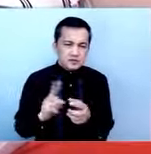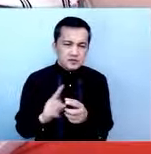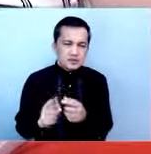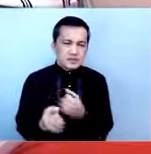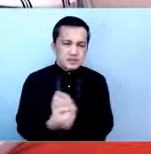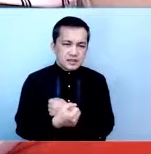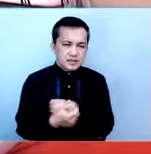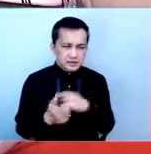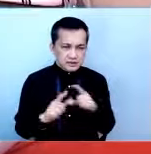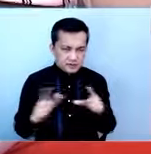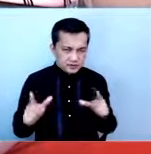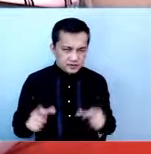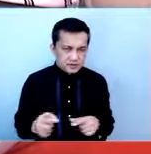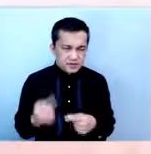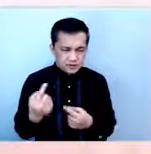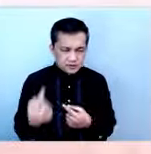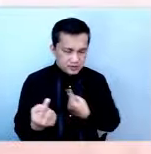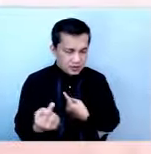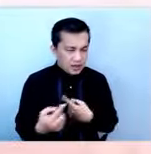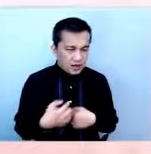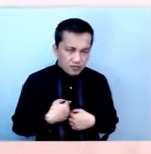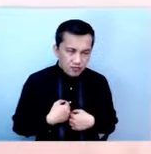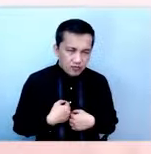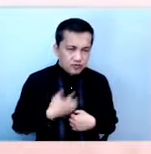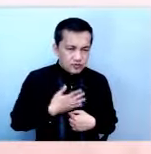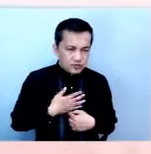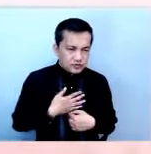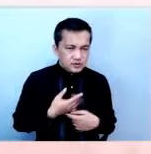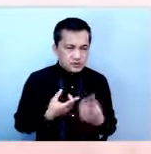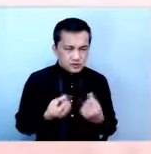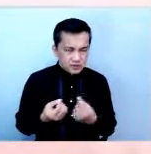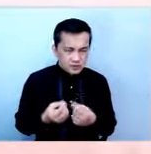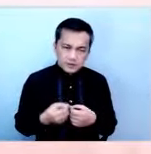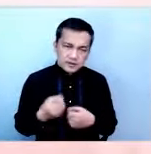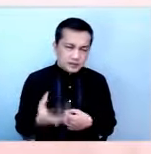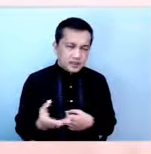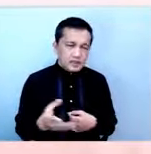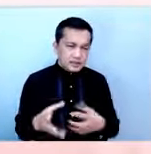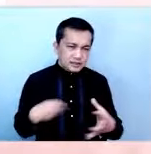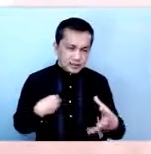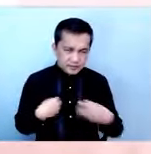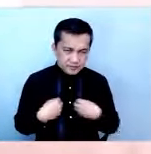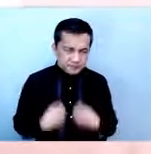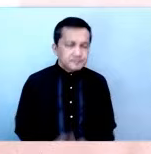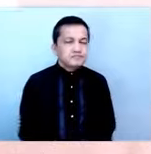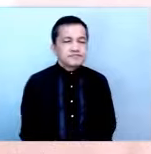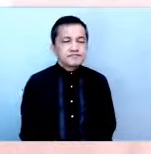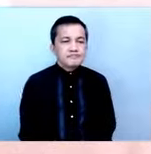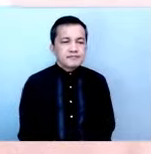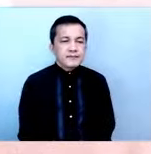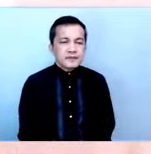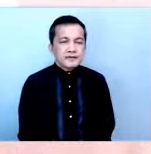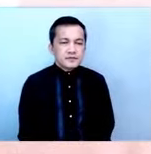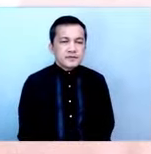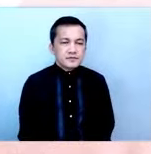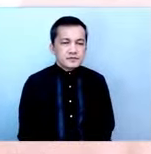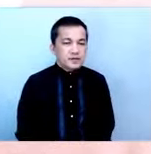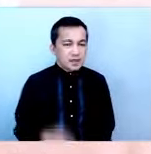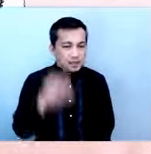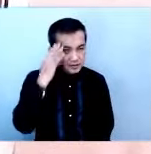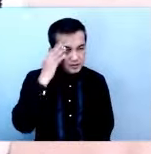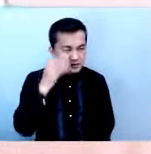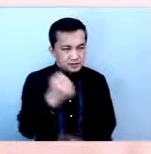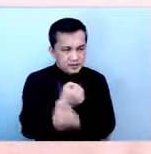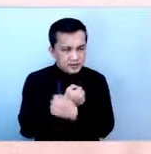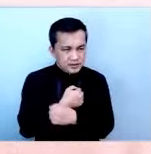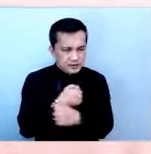isa't isa. Ano yung gusto mong binibigay at ano yung gusto mong natatanggap. Para kung alam mo ay ikaw, ang love language mo ay gifts